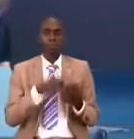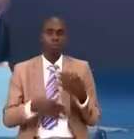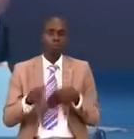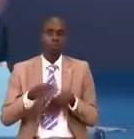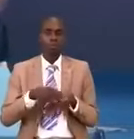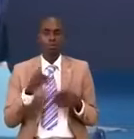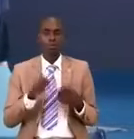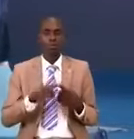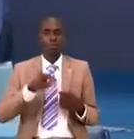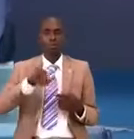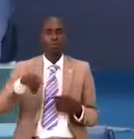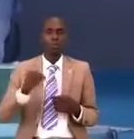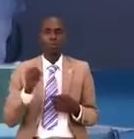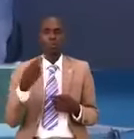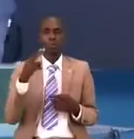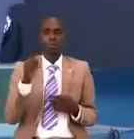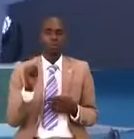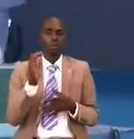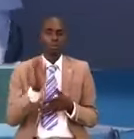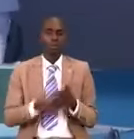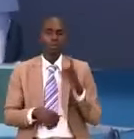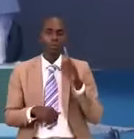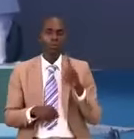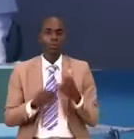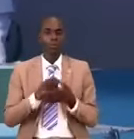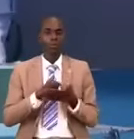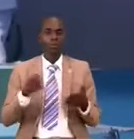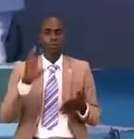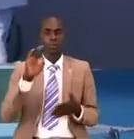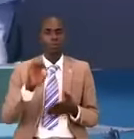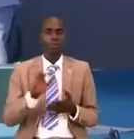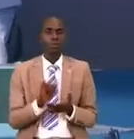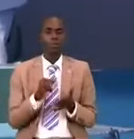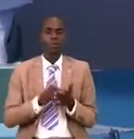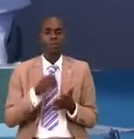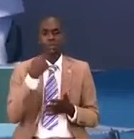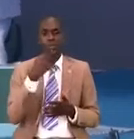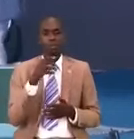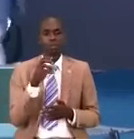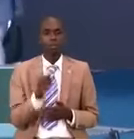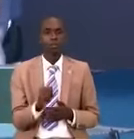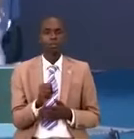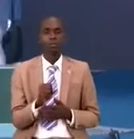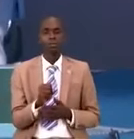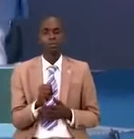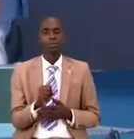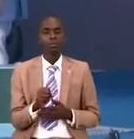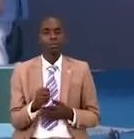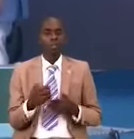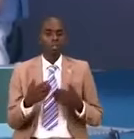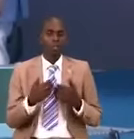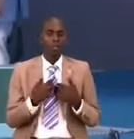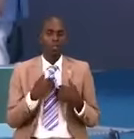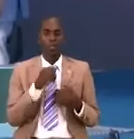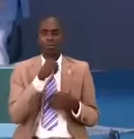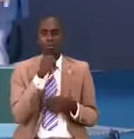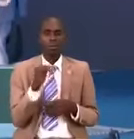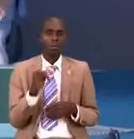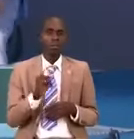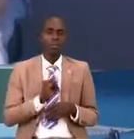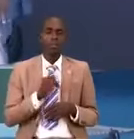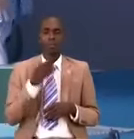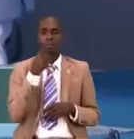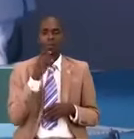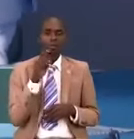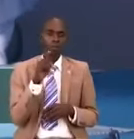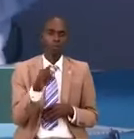le théâtre ne t'ai-je pas donner cet ordre vous savez dans la vie les commandements viennent de différentes